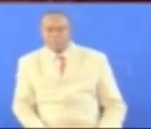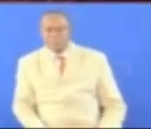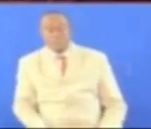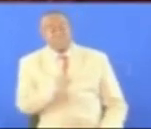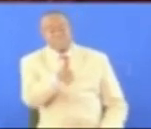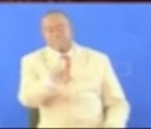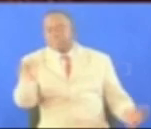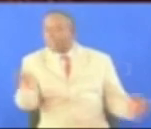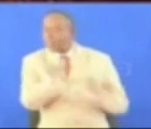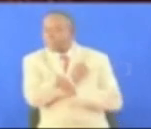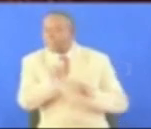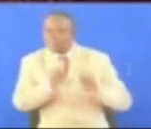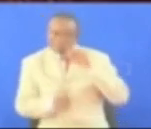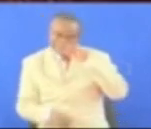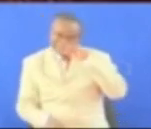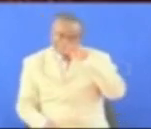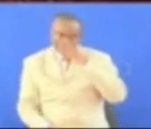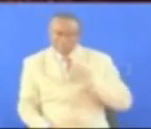Haiwezekani.